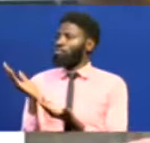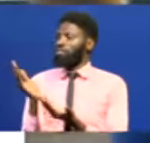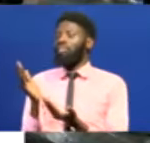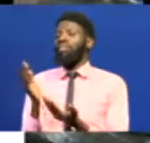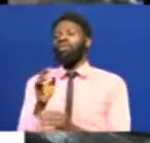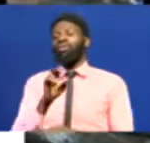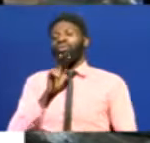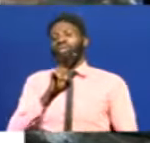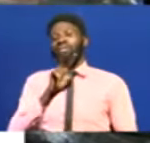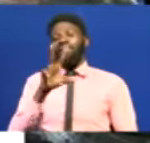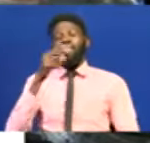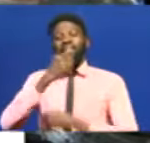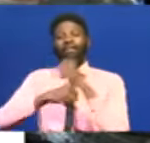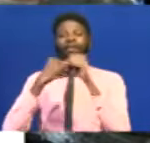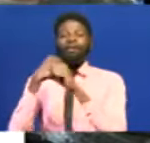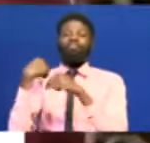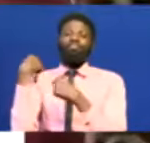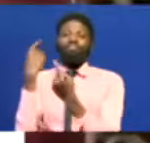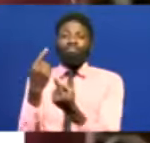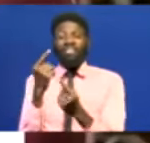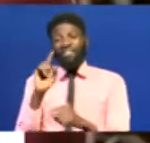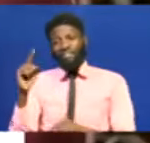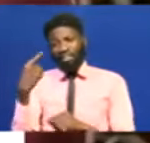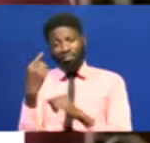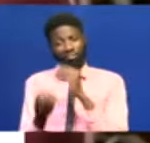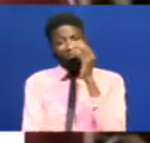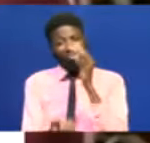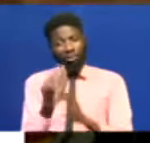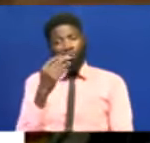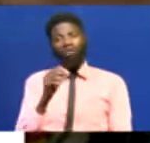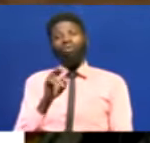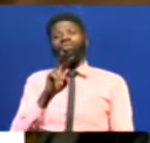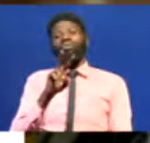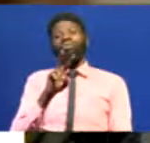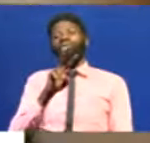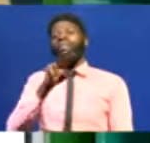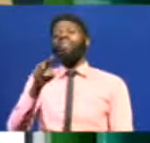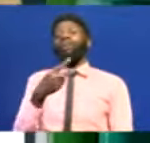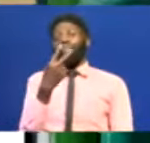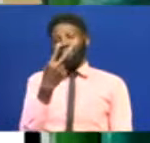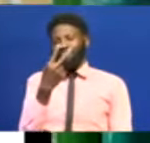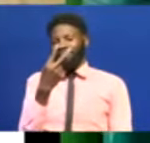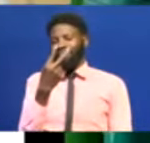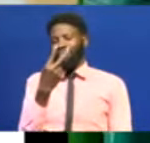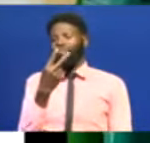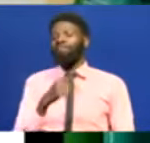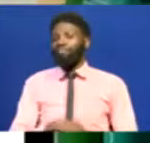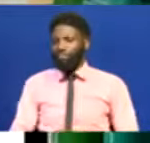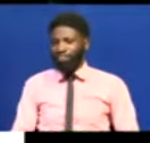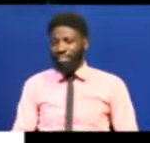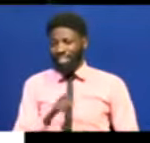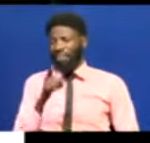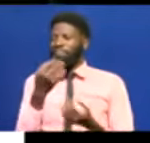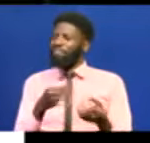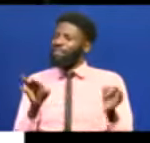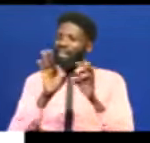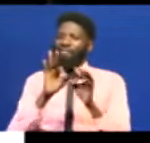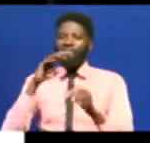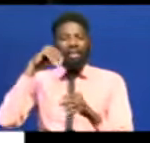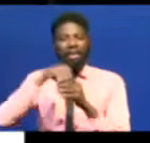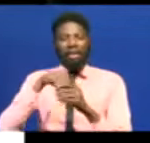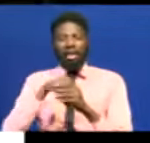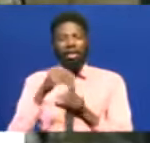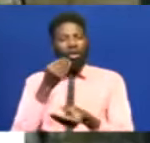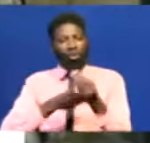tangu lilipoanzishwa mwaka 2000 na kuwa sehemu muhimu ya uchumi wa ndani. Katika kipindi